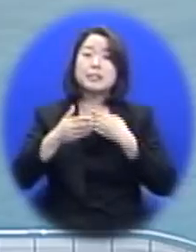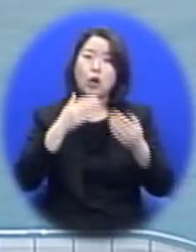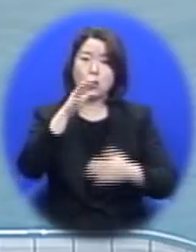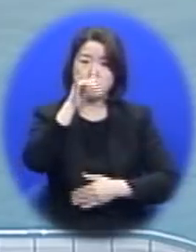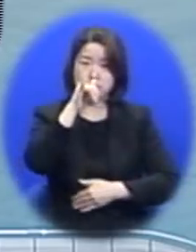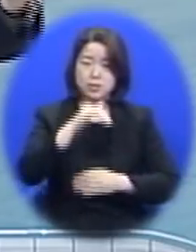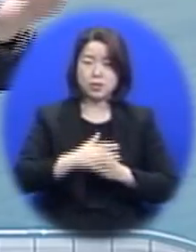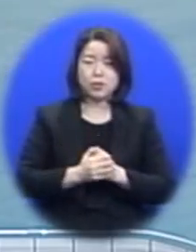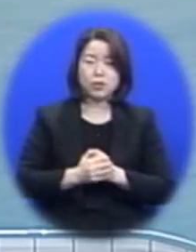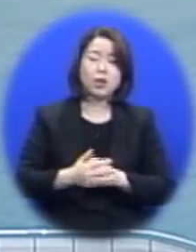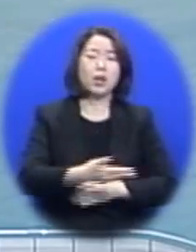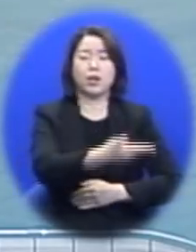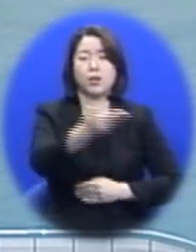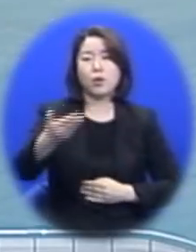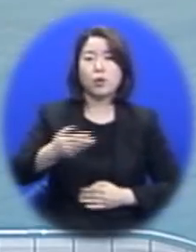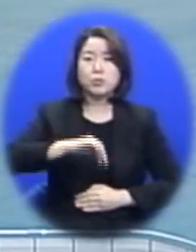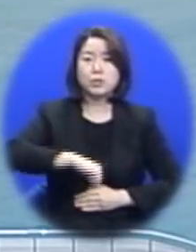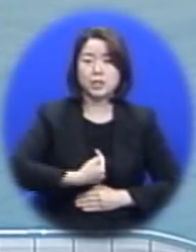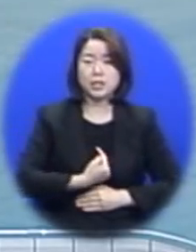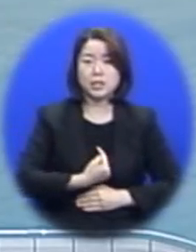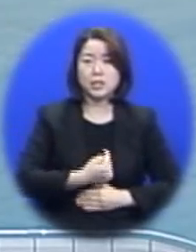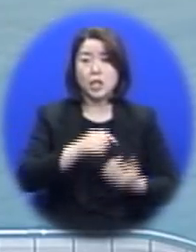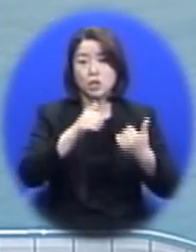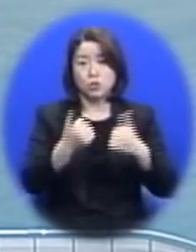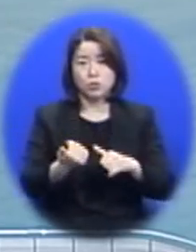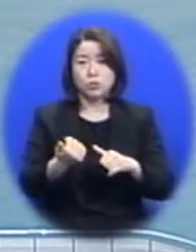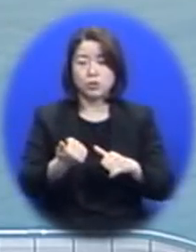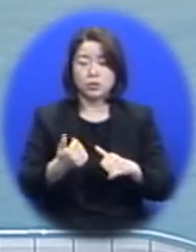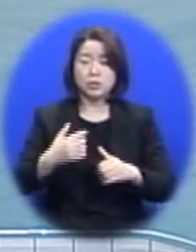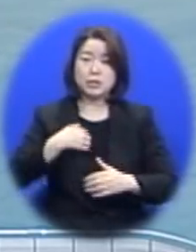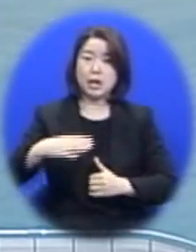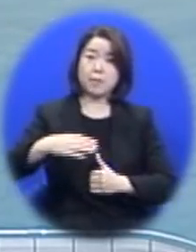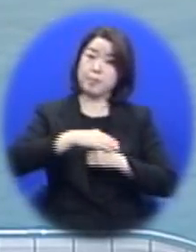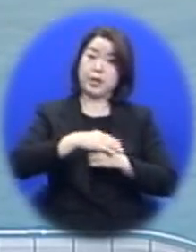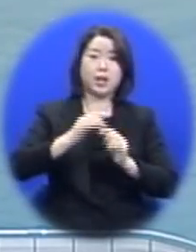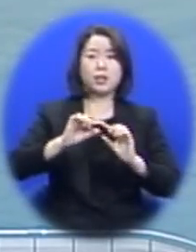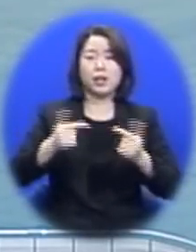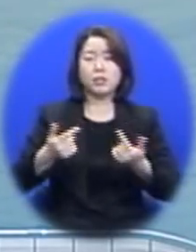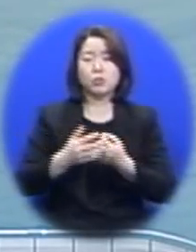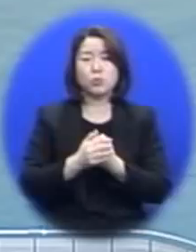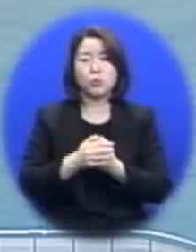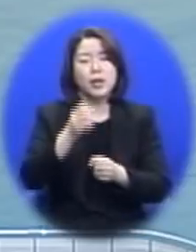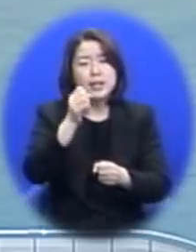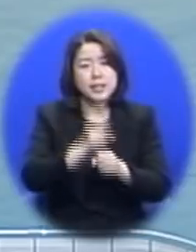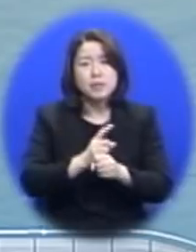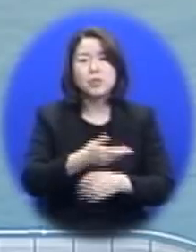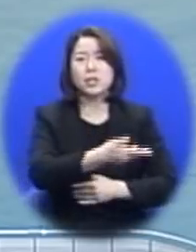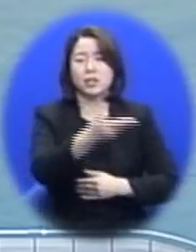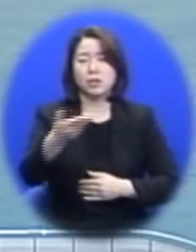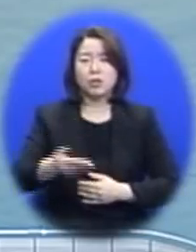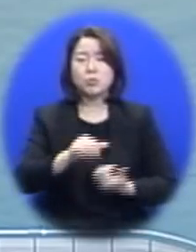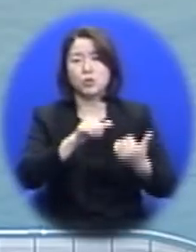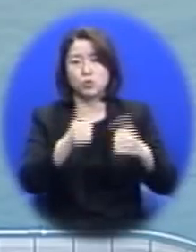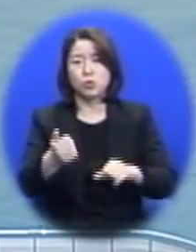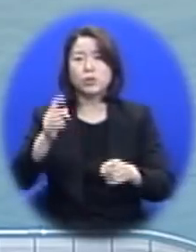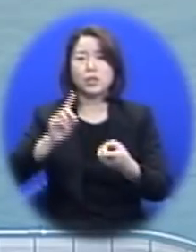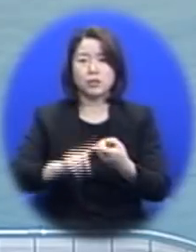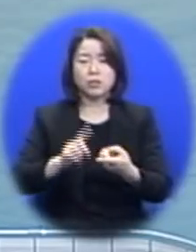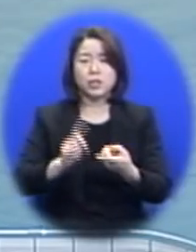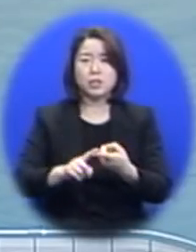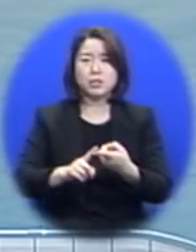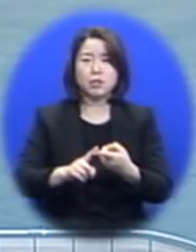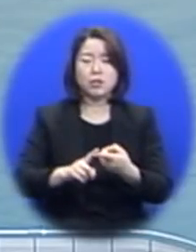자신이 죽는 것은 여러분이 여러분을 죽이는 게 아니고 이미 예수님과 여러분이 죽었음을 여러분이 실제로 누리게 되는